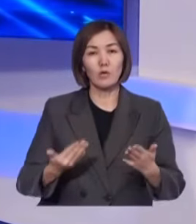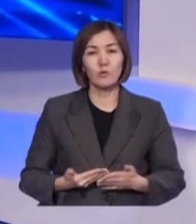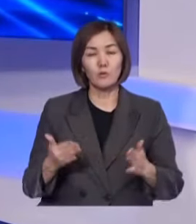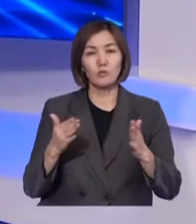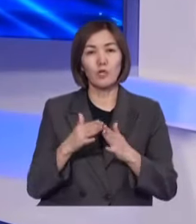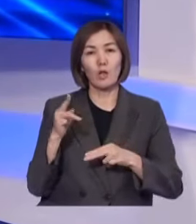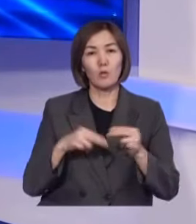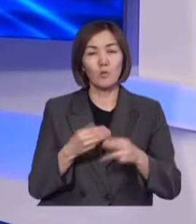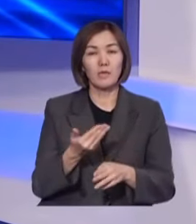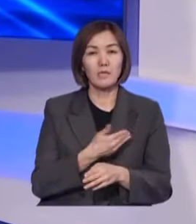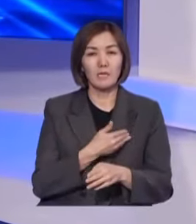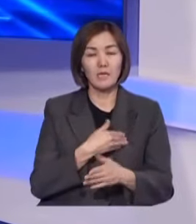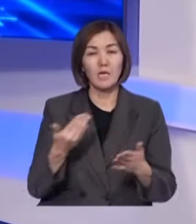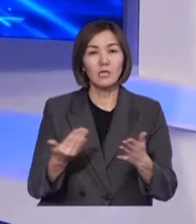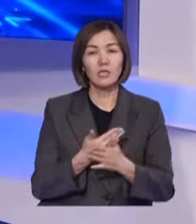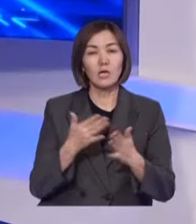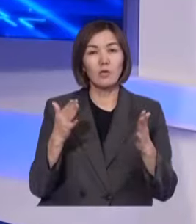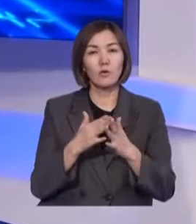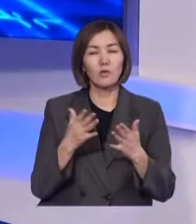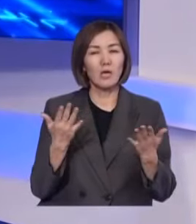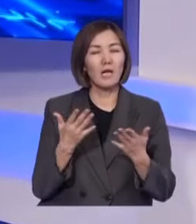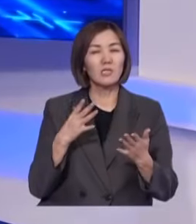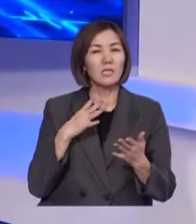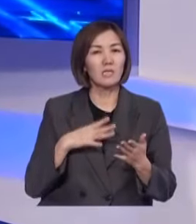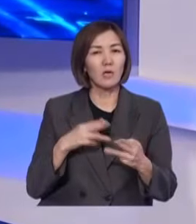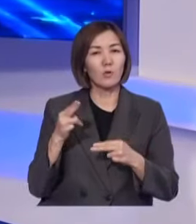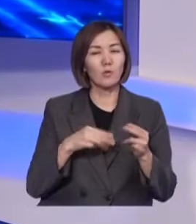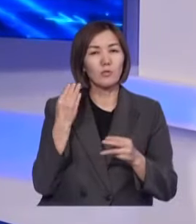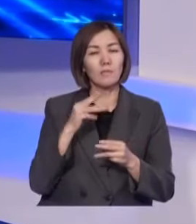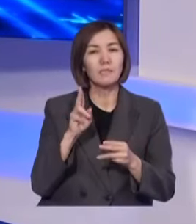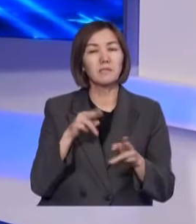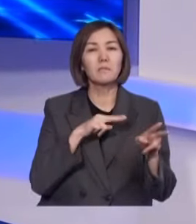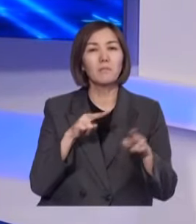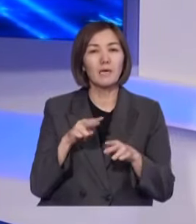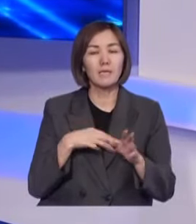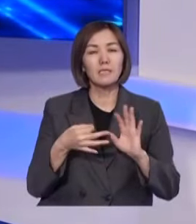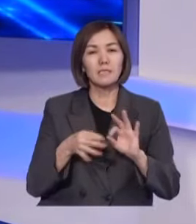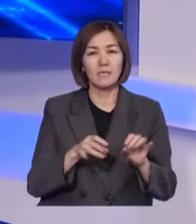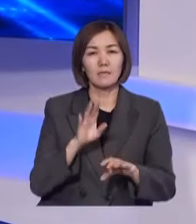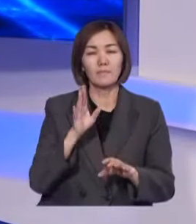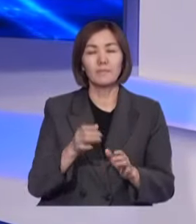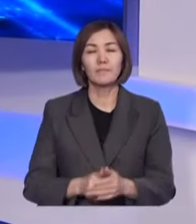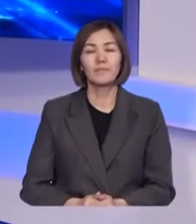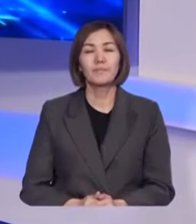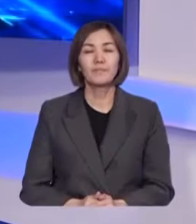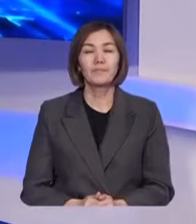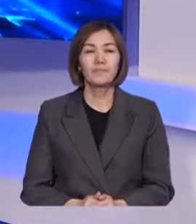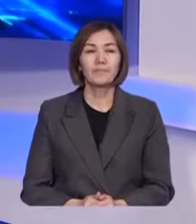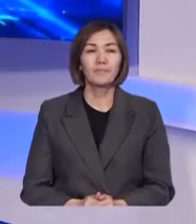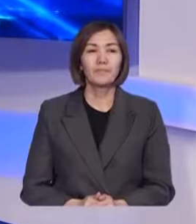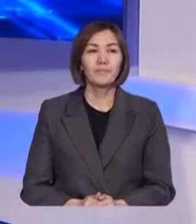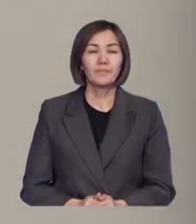ниетті. Жаңа үйлер қаншалықты төзімді, құрылыс сапасын кімдер бақылайды? Тақырыпты зерттеп көрген тілшіміз Айолым Жүрсіңіз